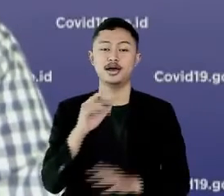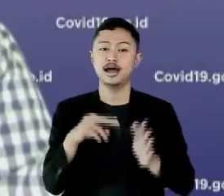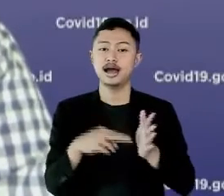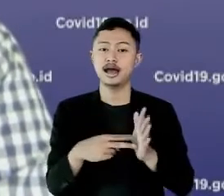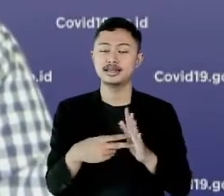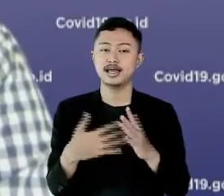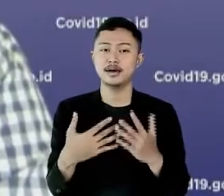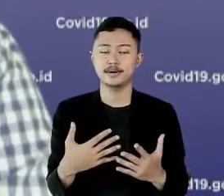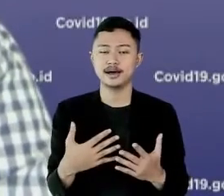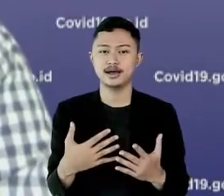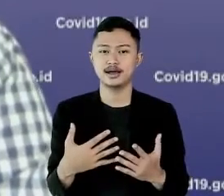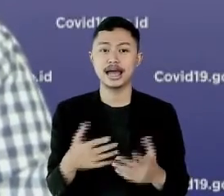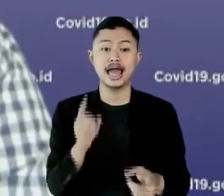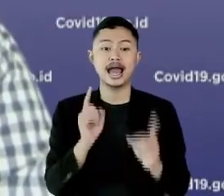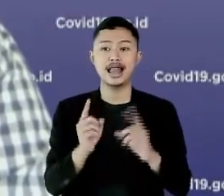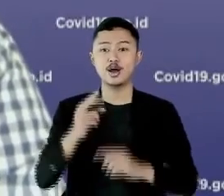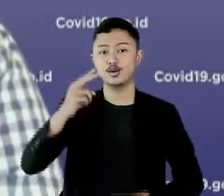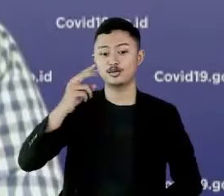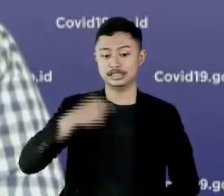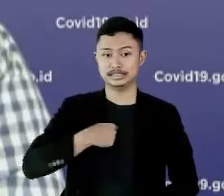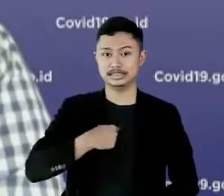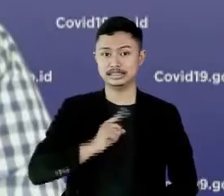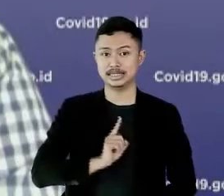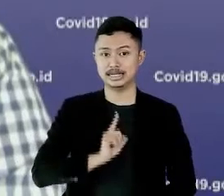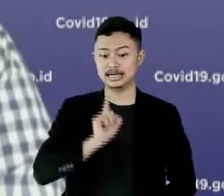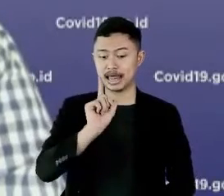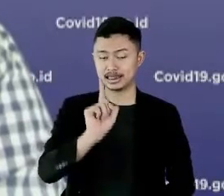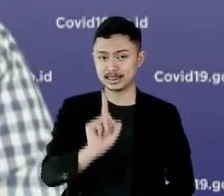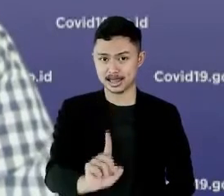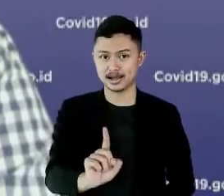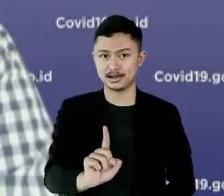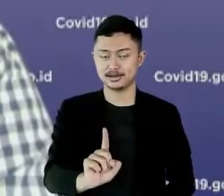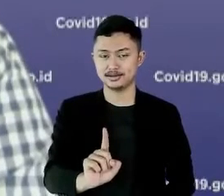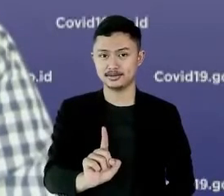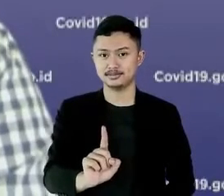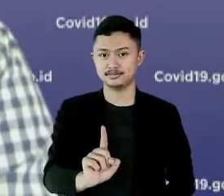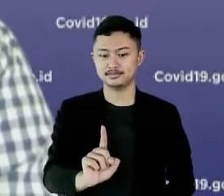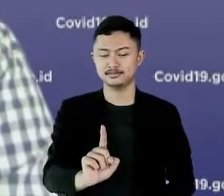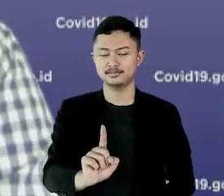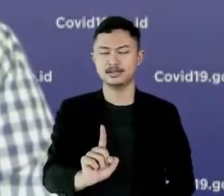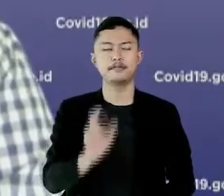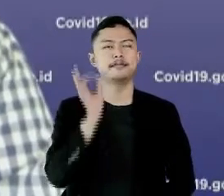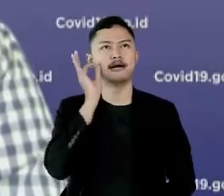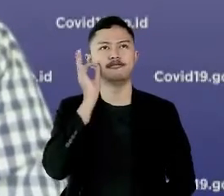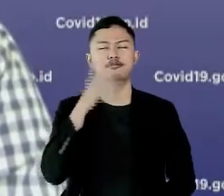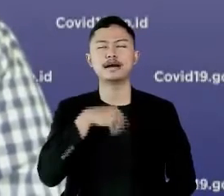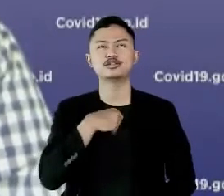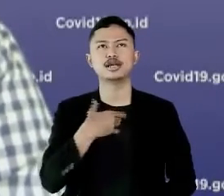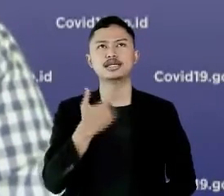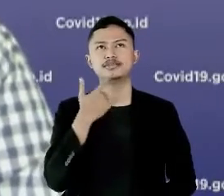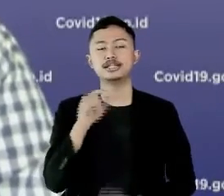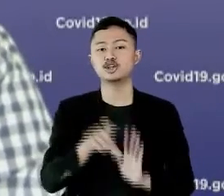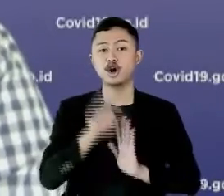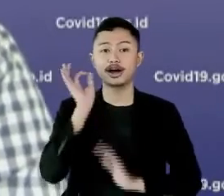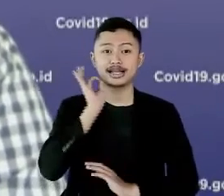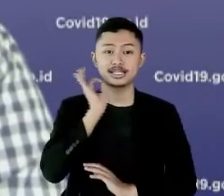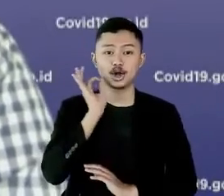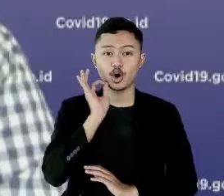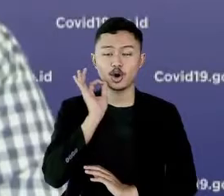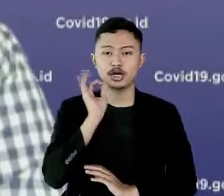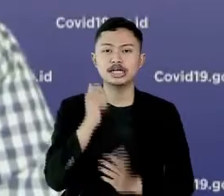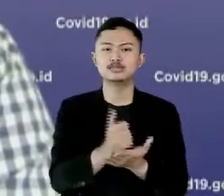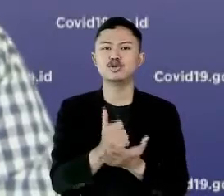dia kalau apa datang dari luar, dia belum akan menjadi aktual gitu ya. Gitu. Artinya virusnya di luar, dia belum aktual menjadi